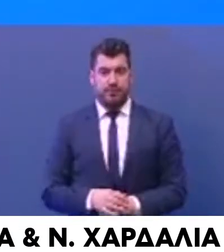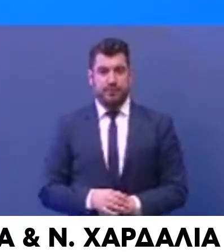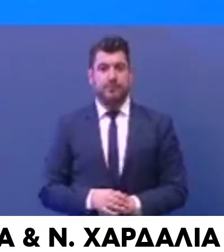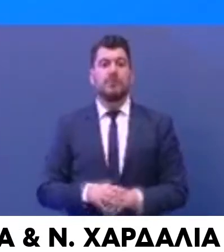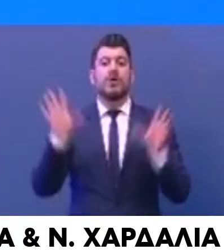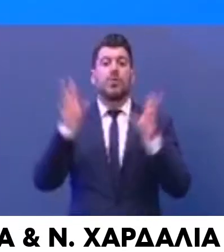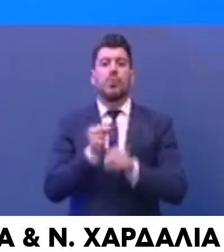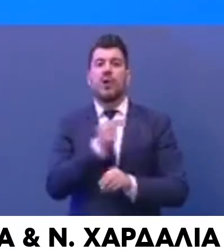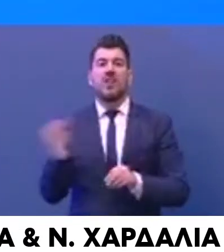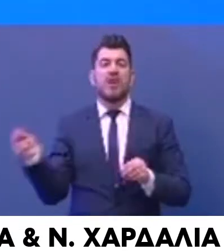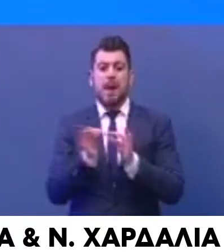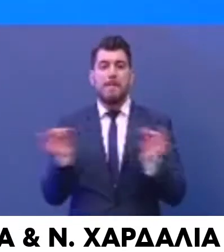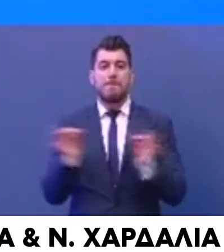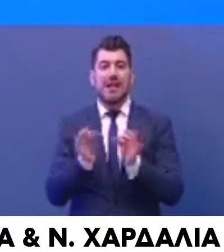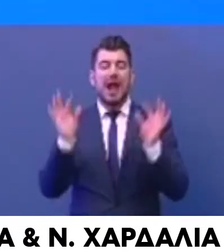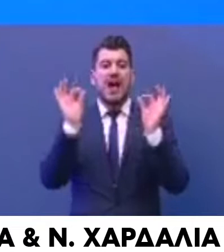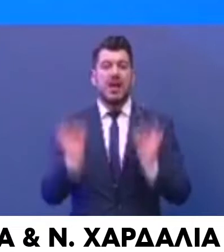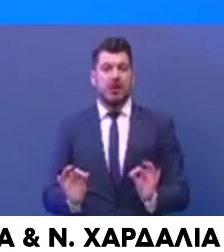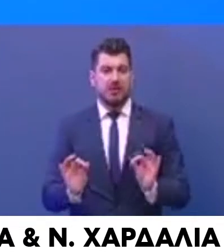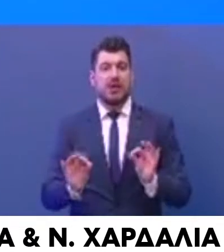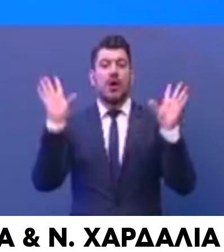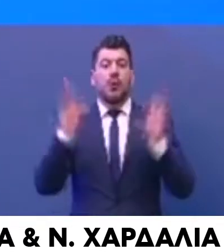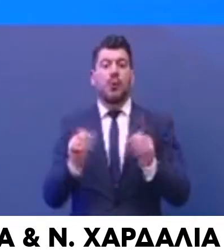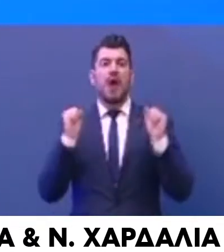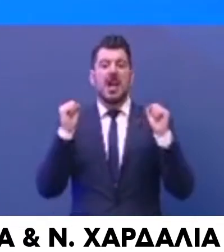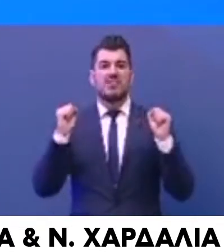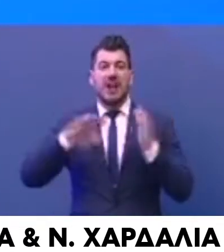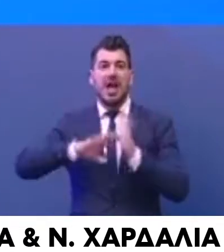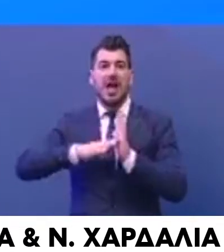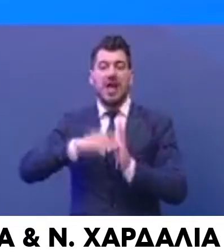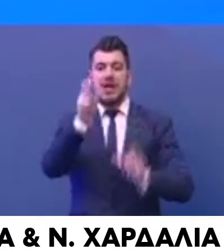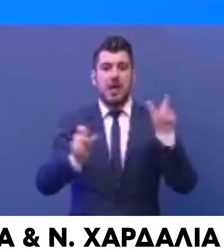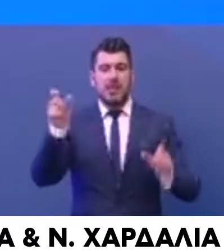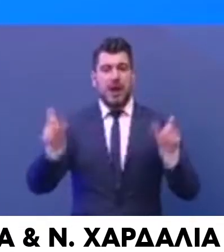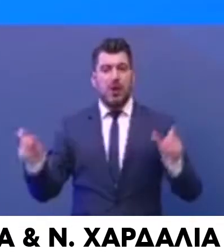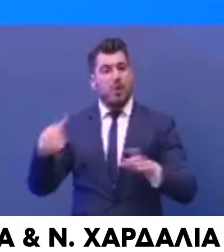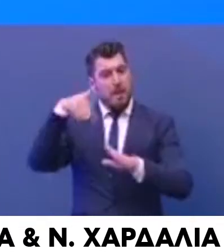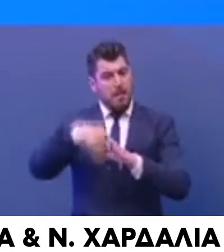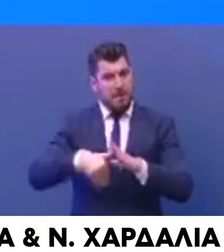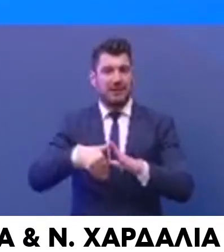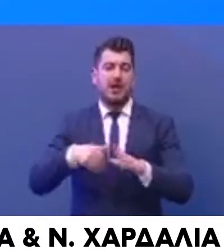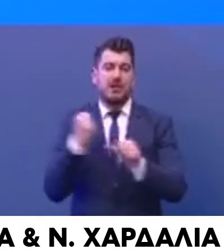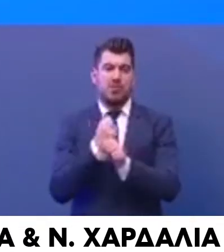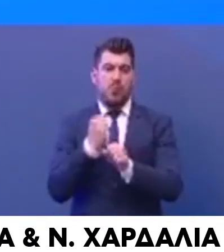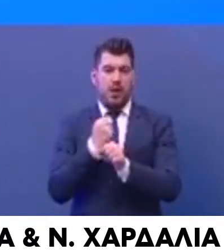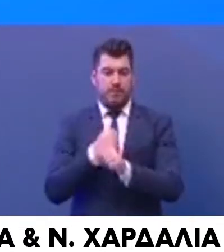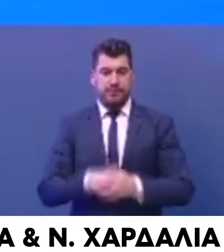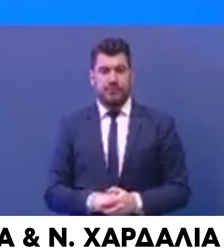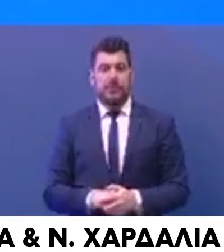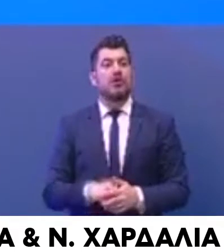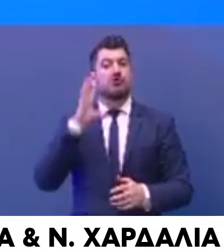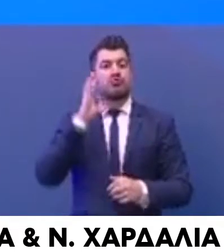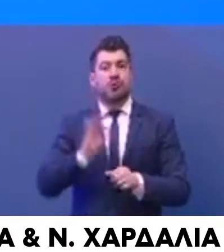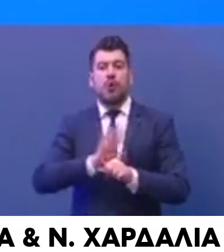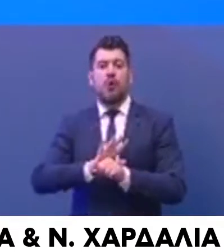τις ρυθμίσεις για τη διασφάλιση της προστασίας της υγείας και ασφάλειας των εργαζομένων και στους χώρους εργασίας, στο πλαίσιο της ανάγκης περιορισμού της